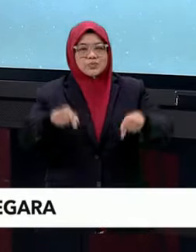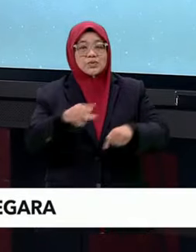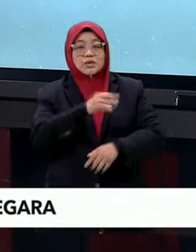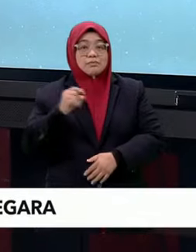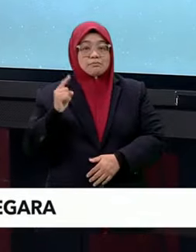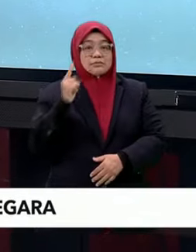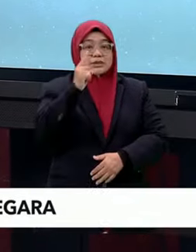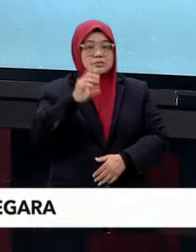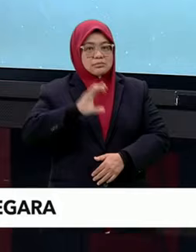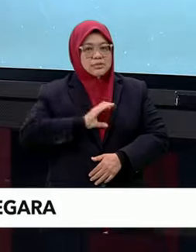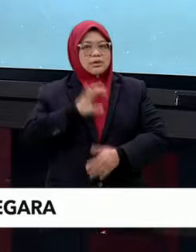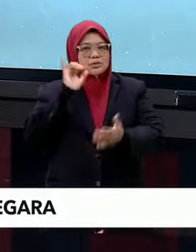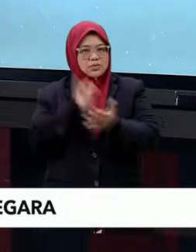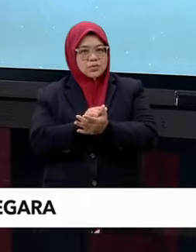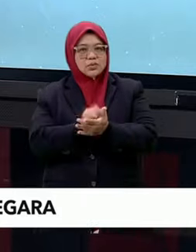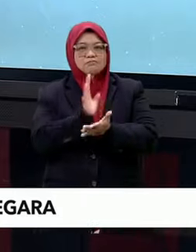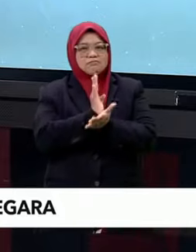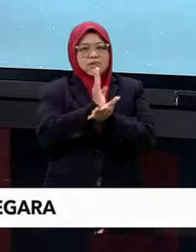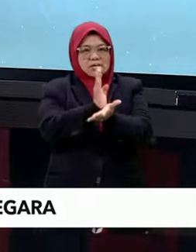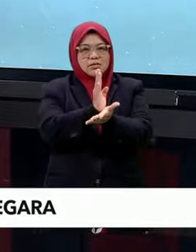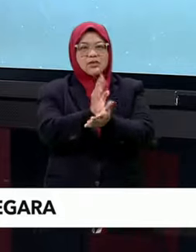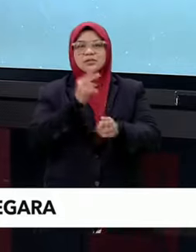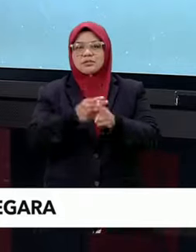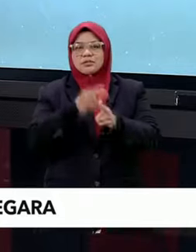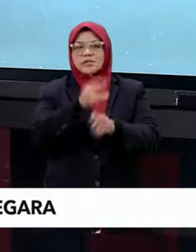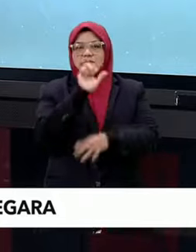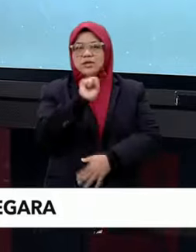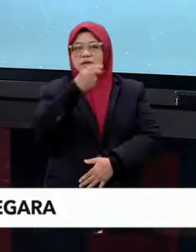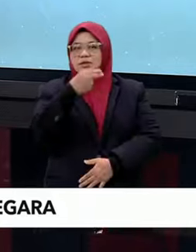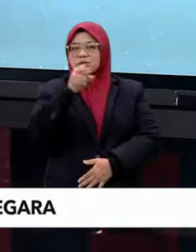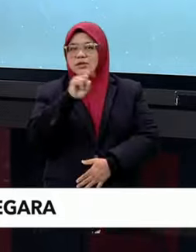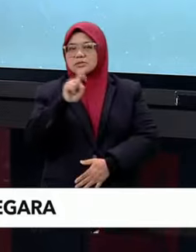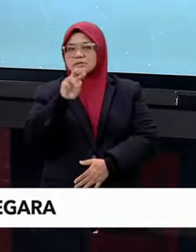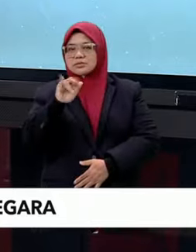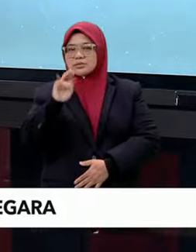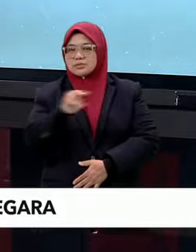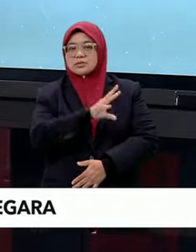pertama negara disumbangkan atlet pelajar itu Nur shazrin